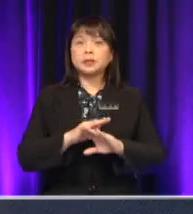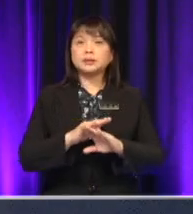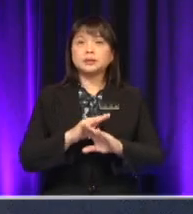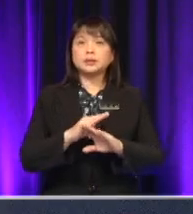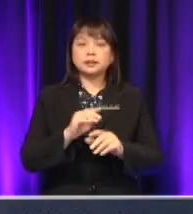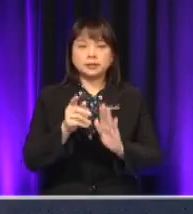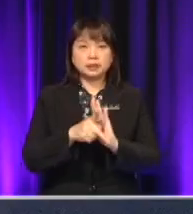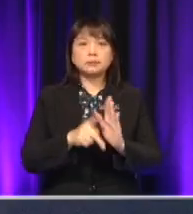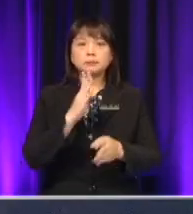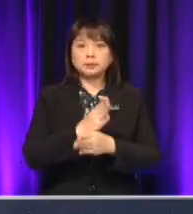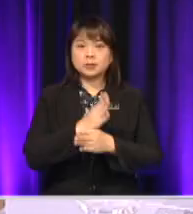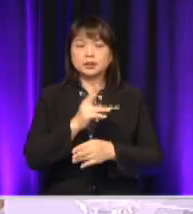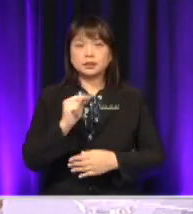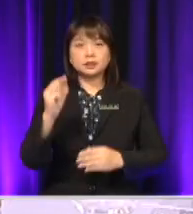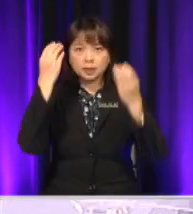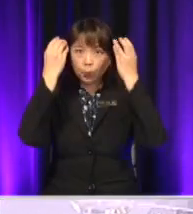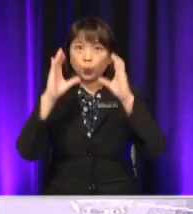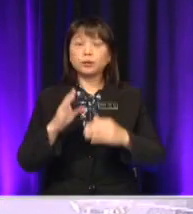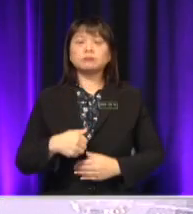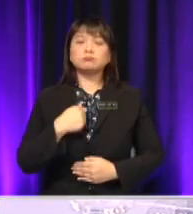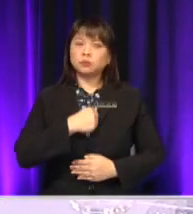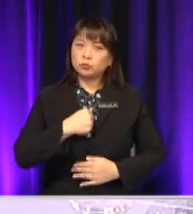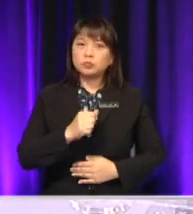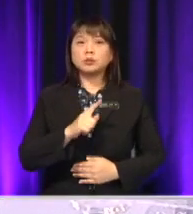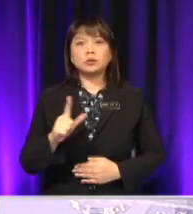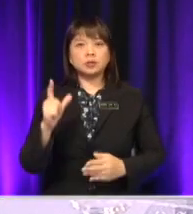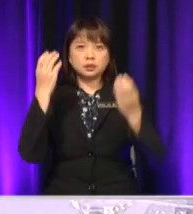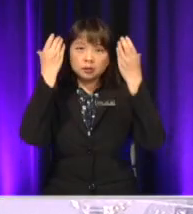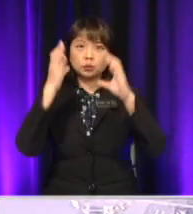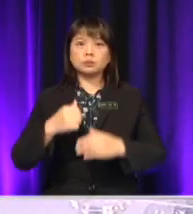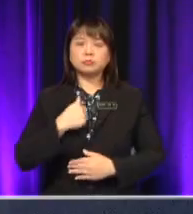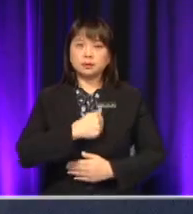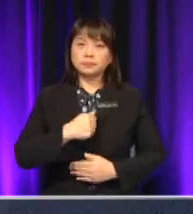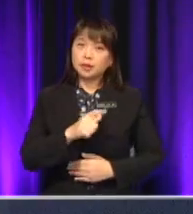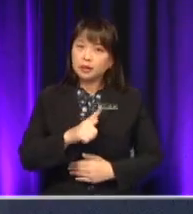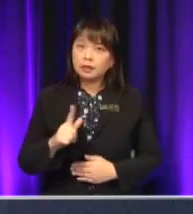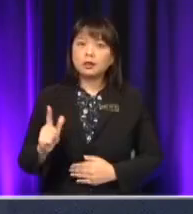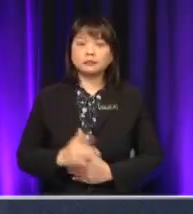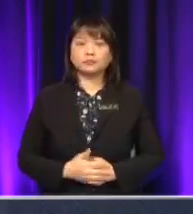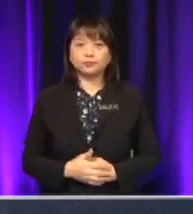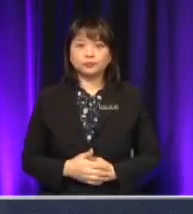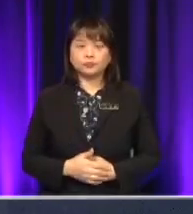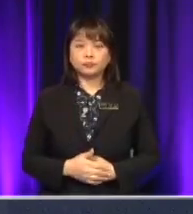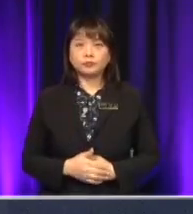saya minta maaf lah, cikgu. Minta maaf lah ya, cikgu. Tengok apa dah jadi.